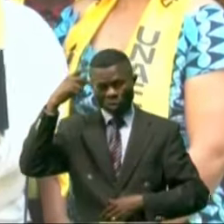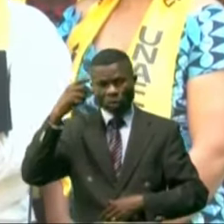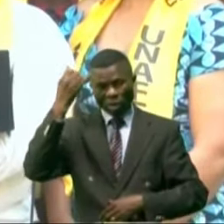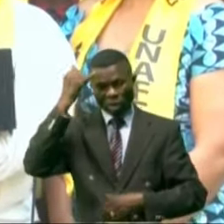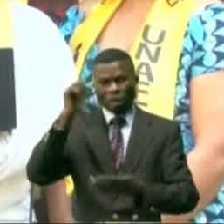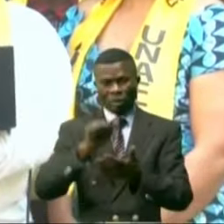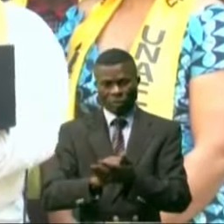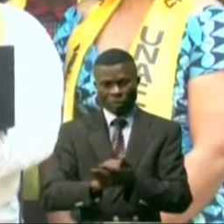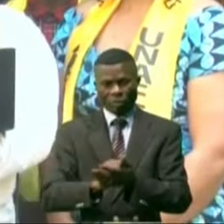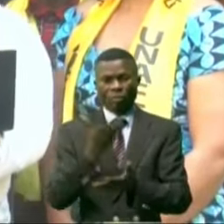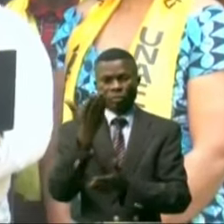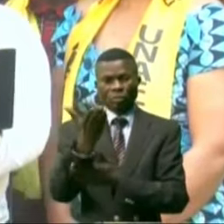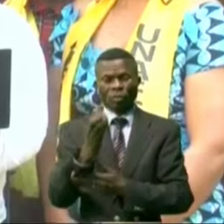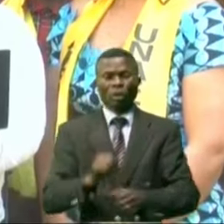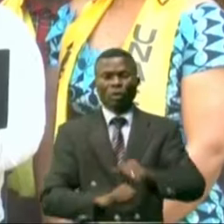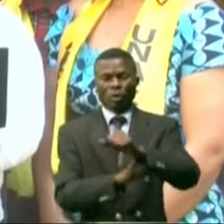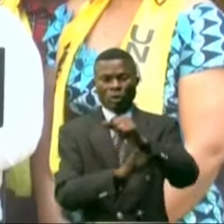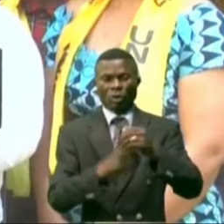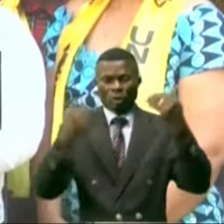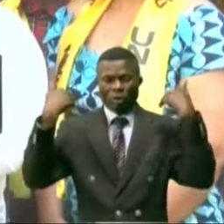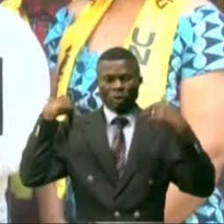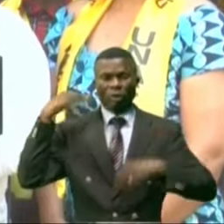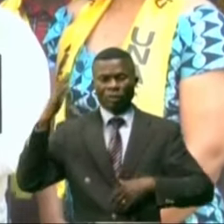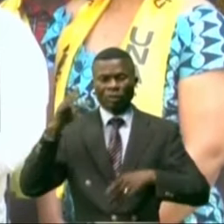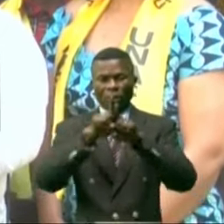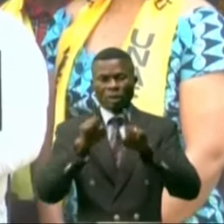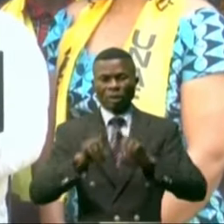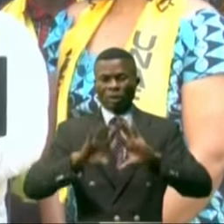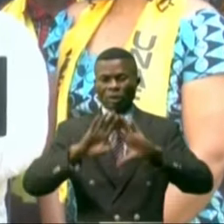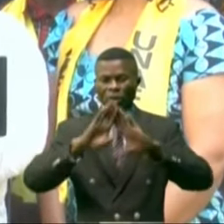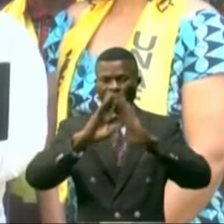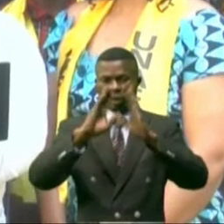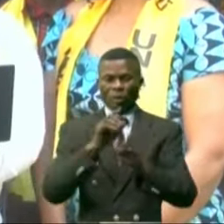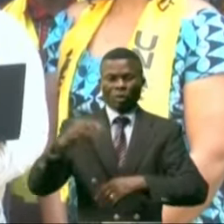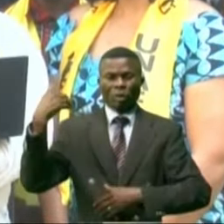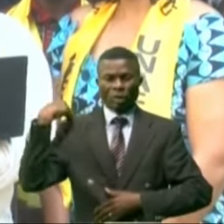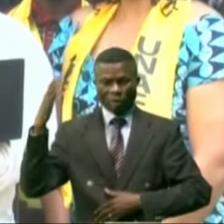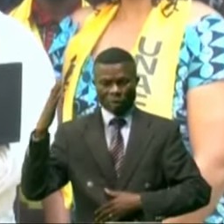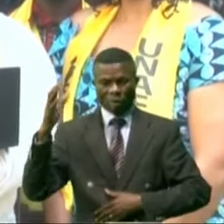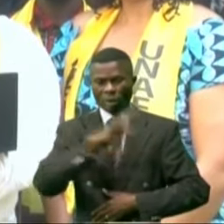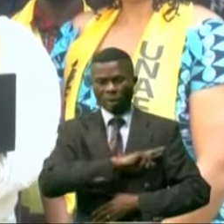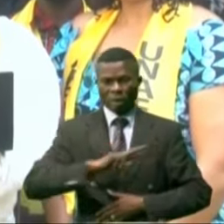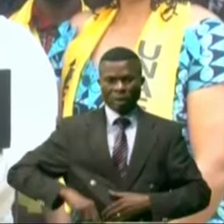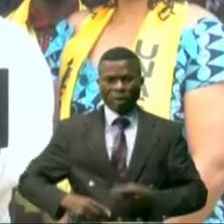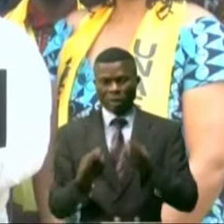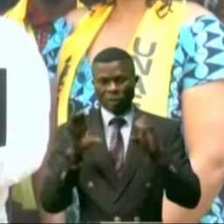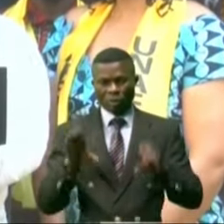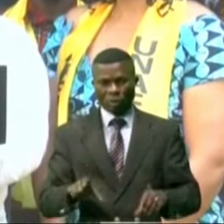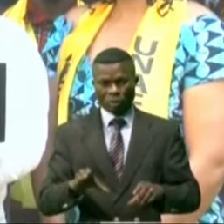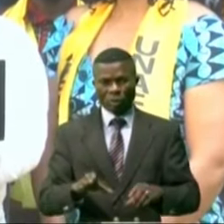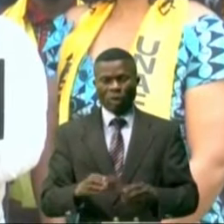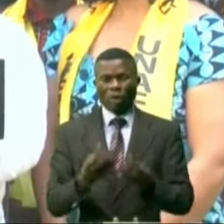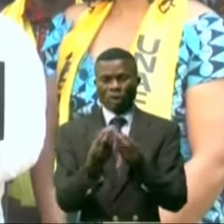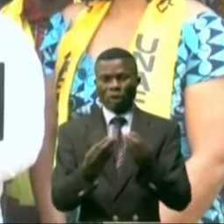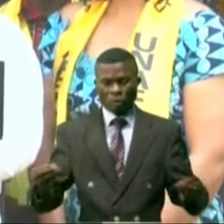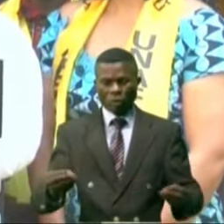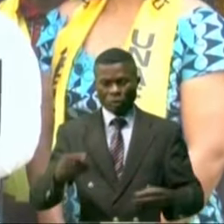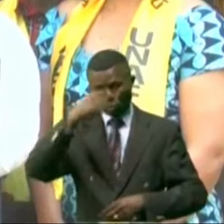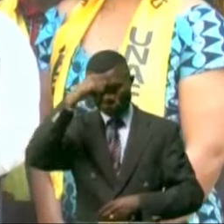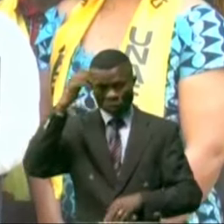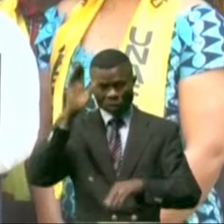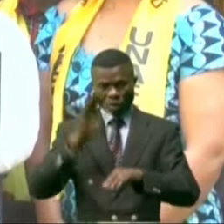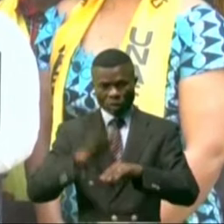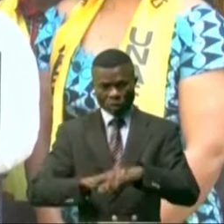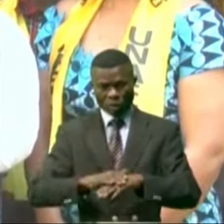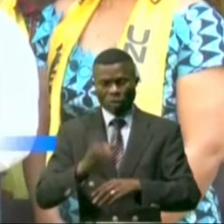lutte. Réitérons notre soutien au chef de l'État ainsi qu'à toutes les institutions de la République dans la résolution de la crise qui sévit